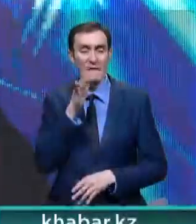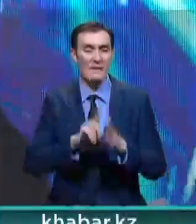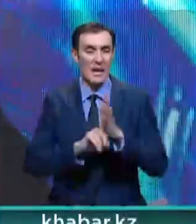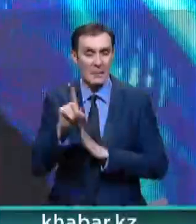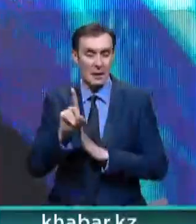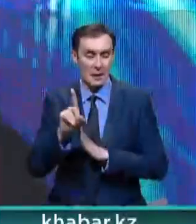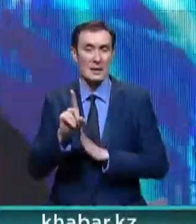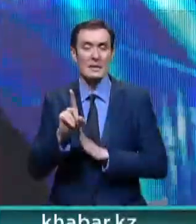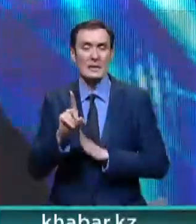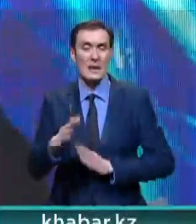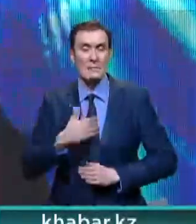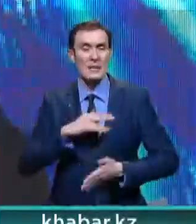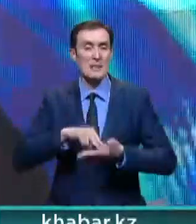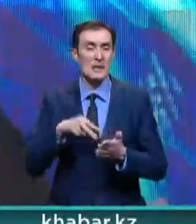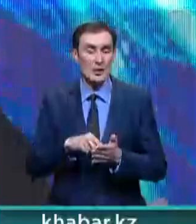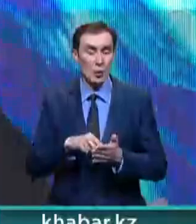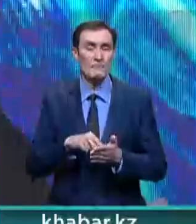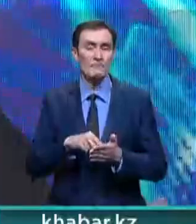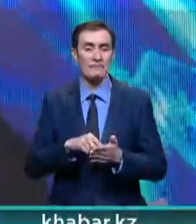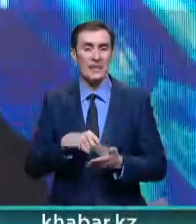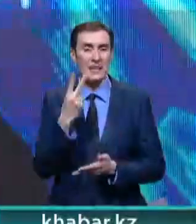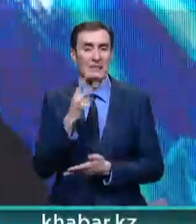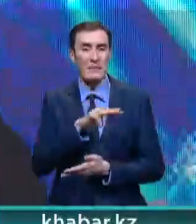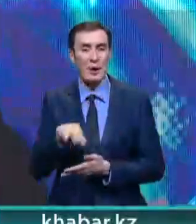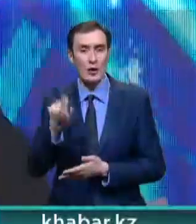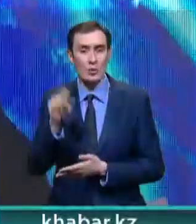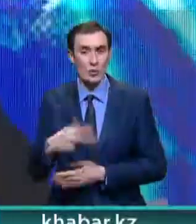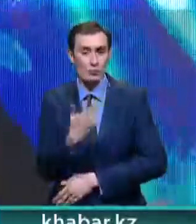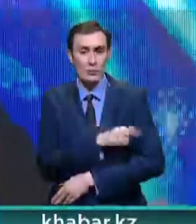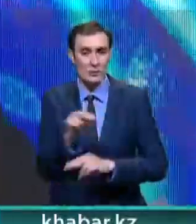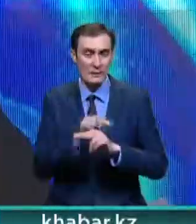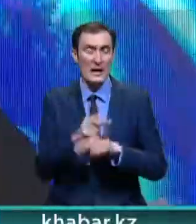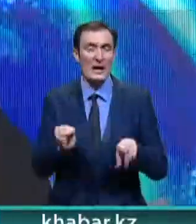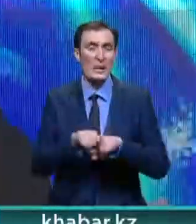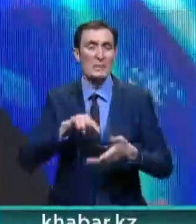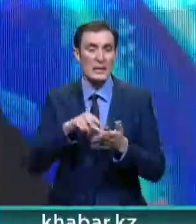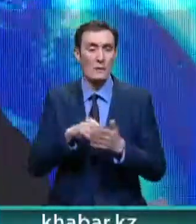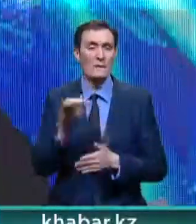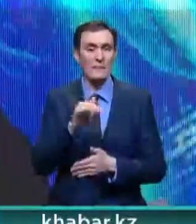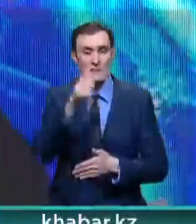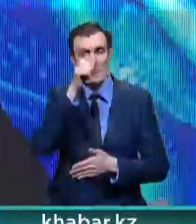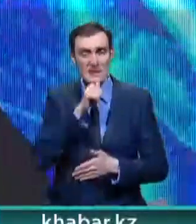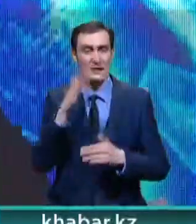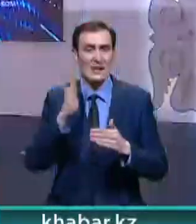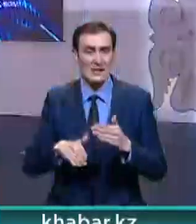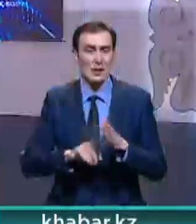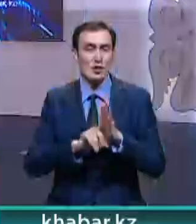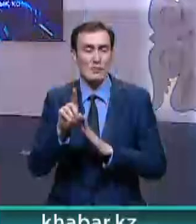мы предусматриваем все-таки 2 миллиона доз, чтобы, как мы говорили, в феврале, к концу февраля, чтобы